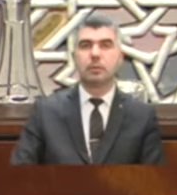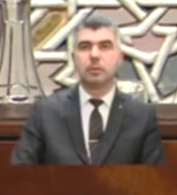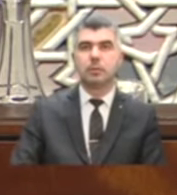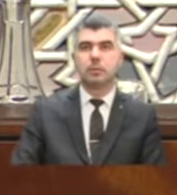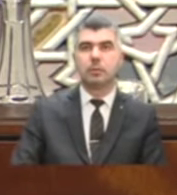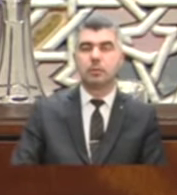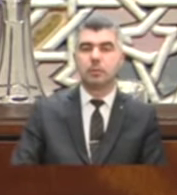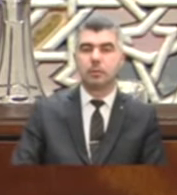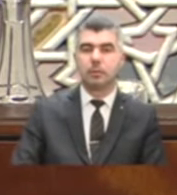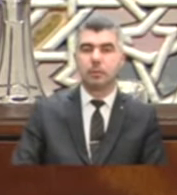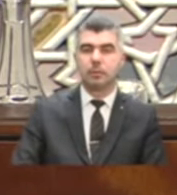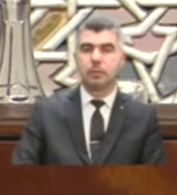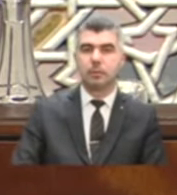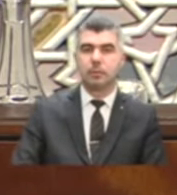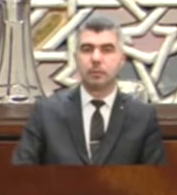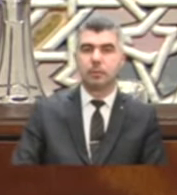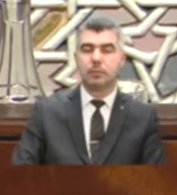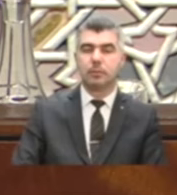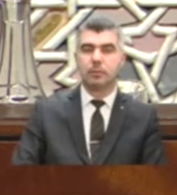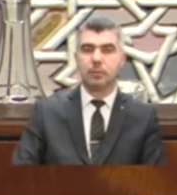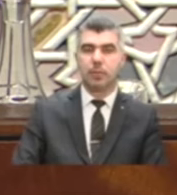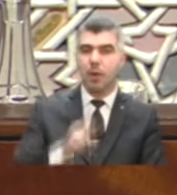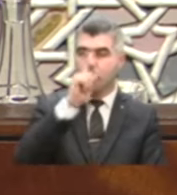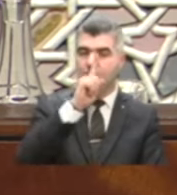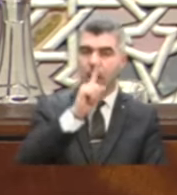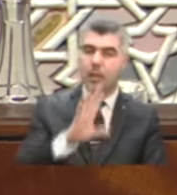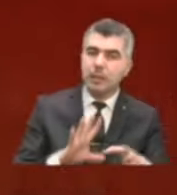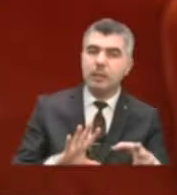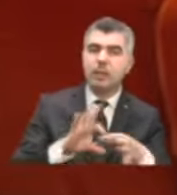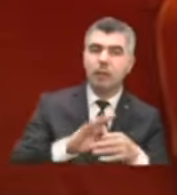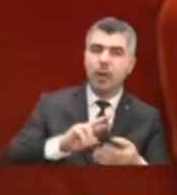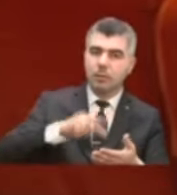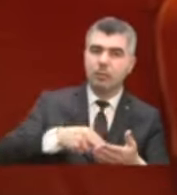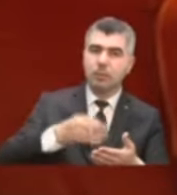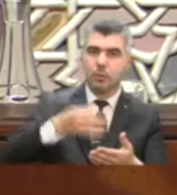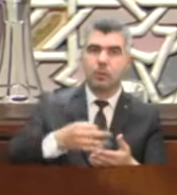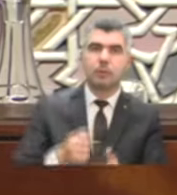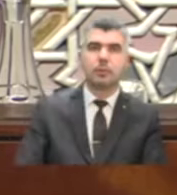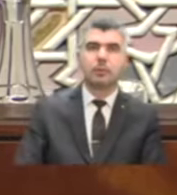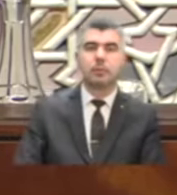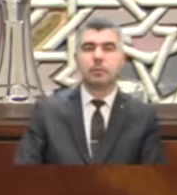وقت تفضل. إن شاء الله غنفعلوا هذه الاتفاقية سيد النائبة. وشكرا.